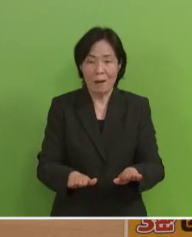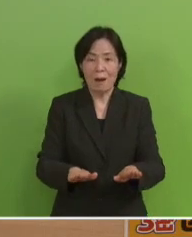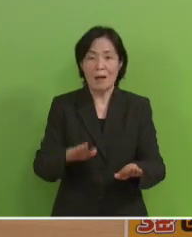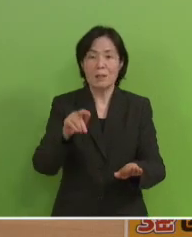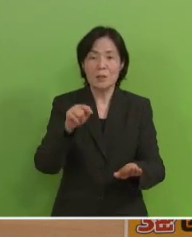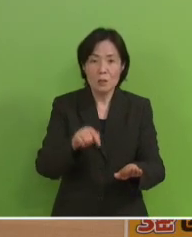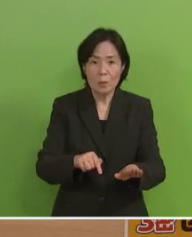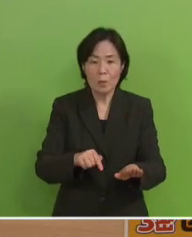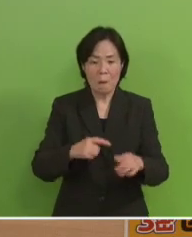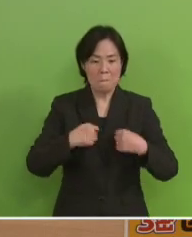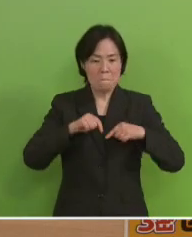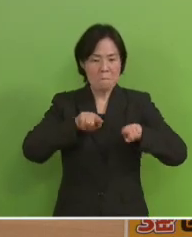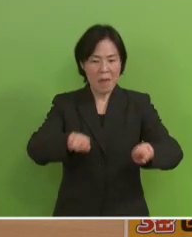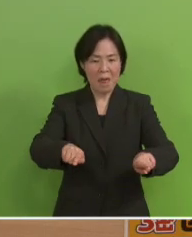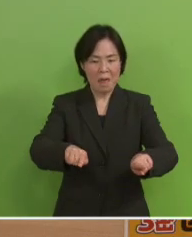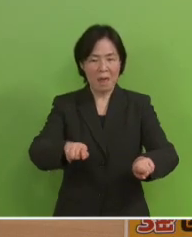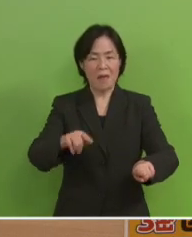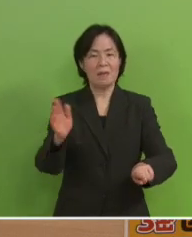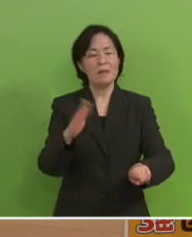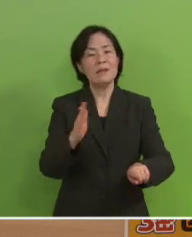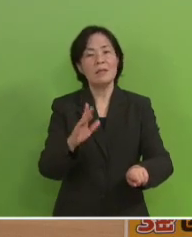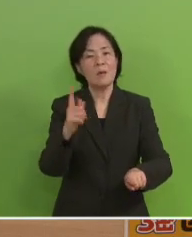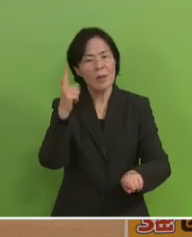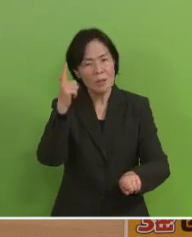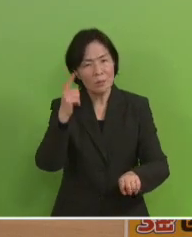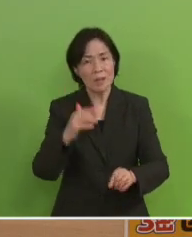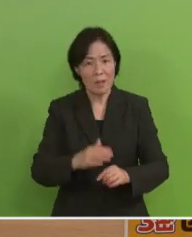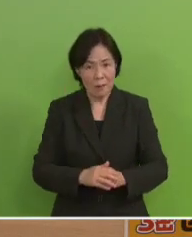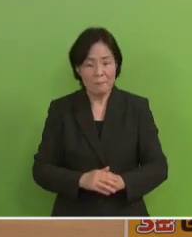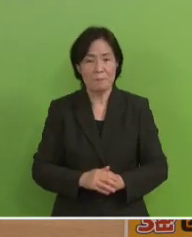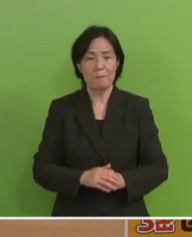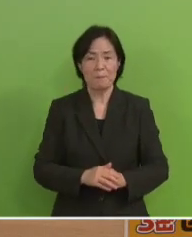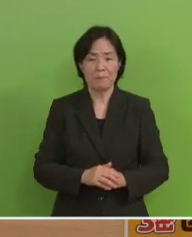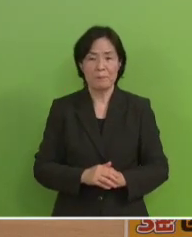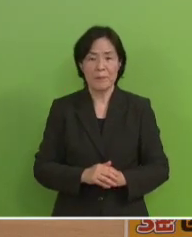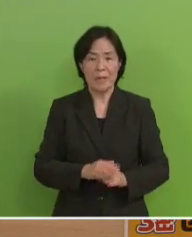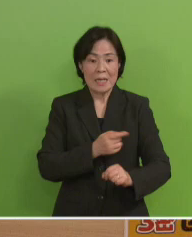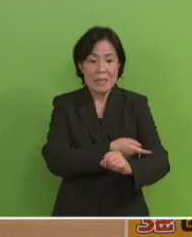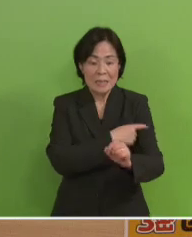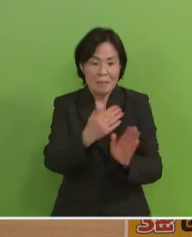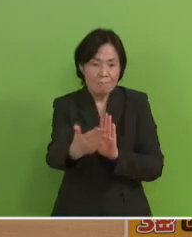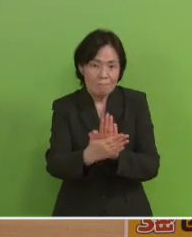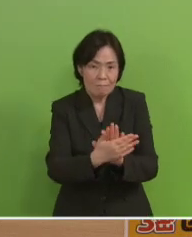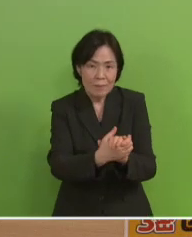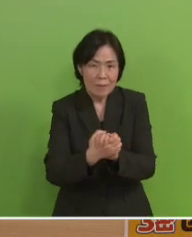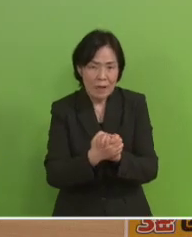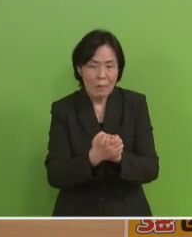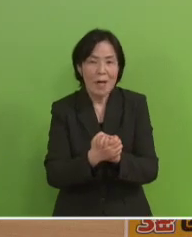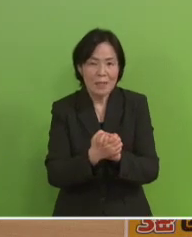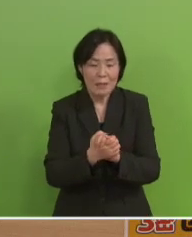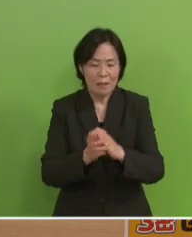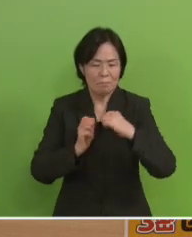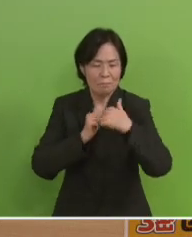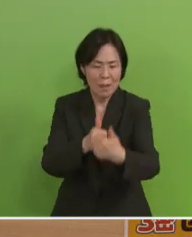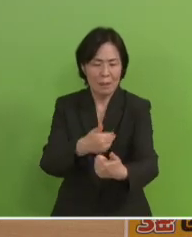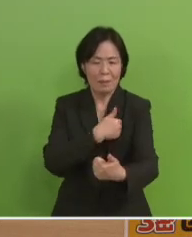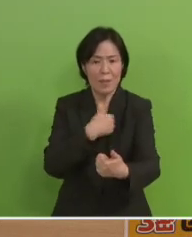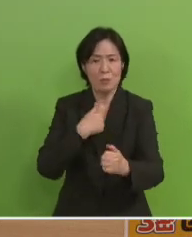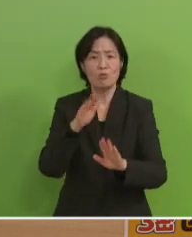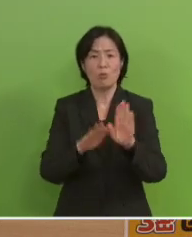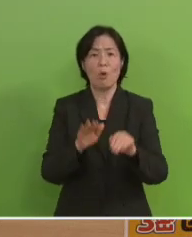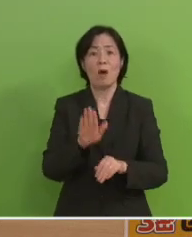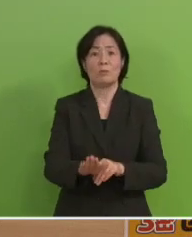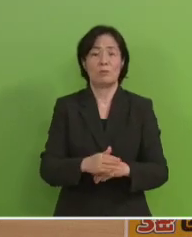命令とかいうことをやるまでもなくですね契丹力を合わせれば乗り越えられる状況ですからぜひ